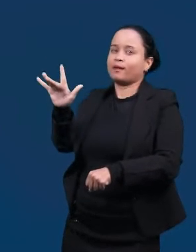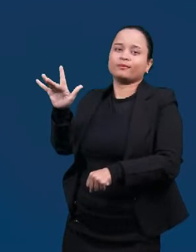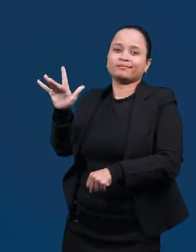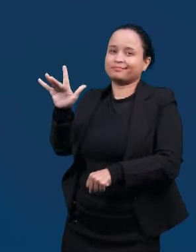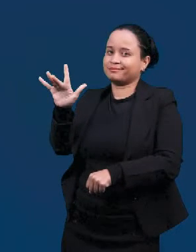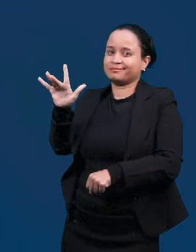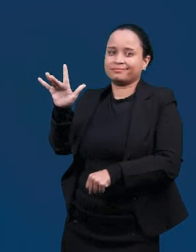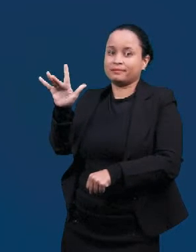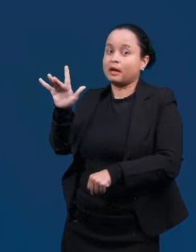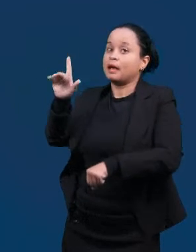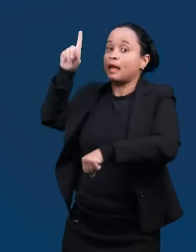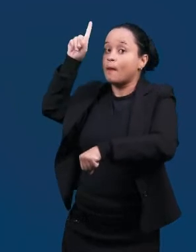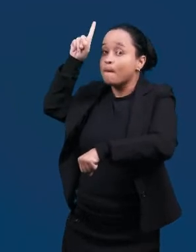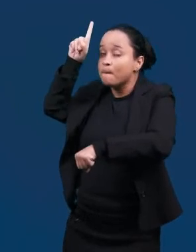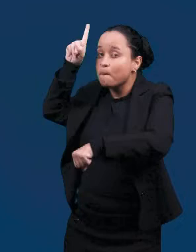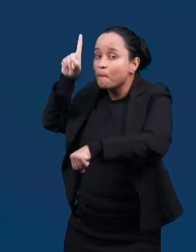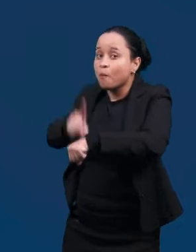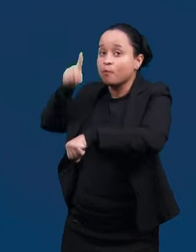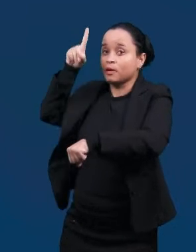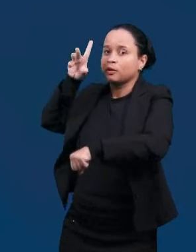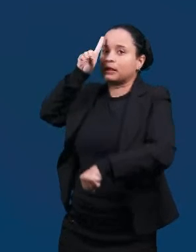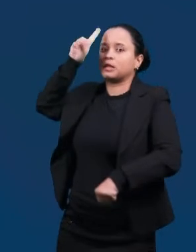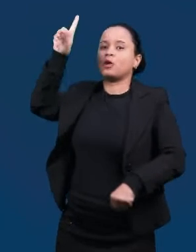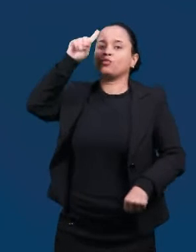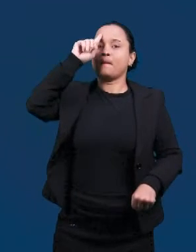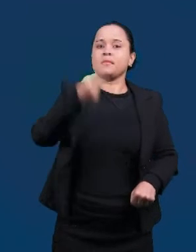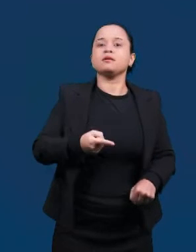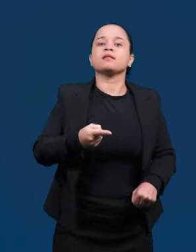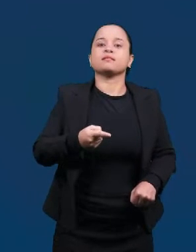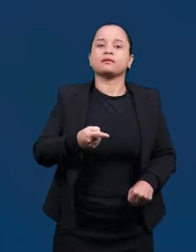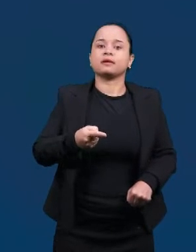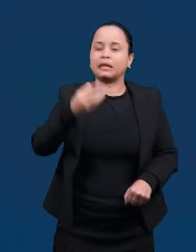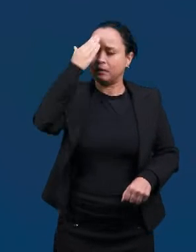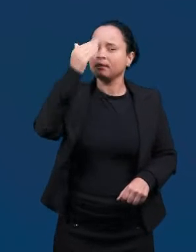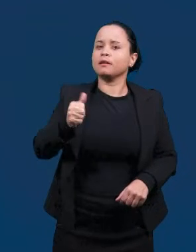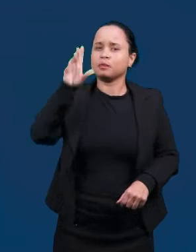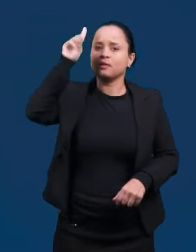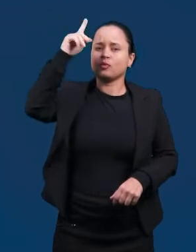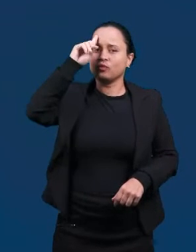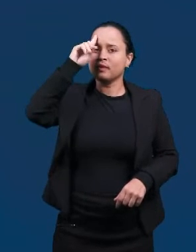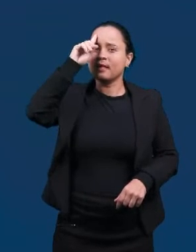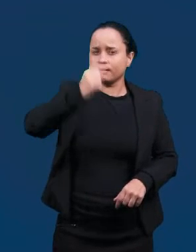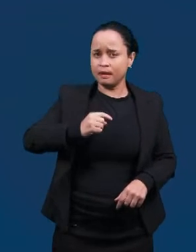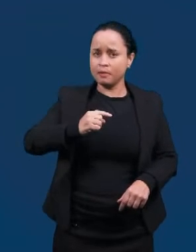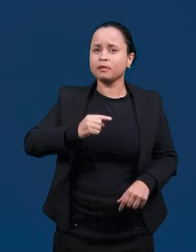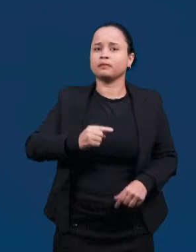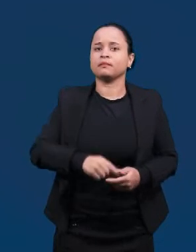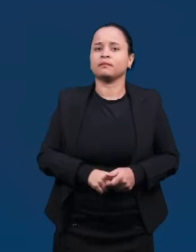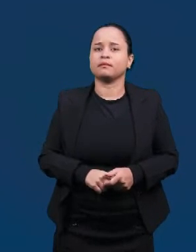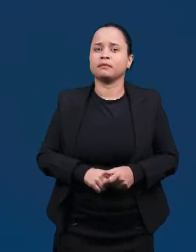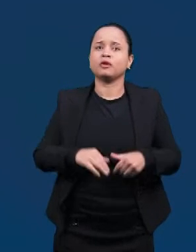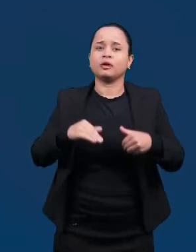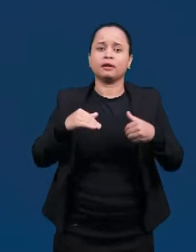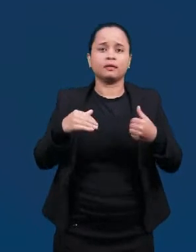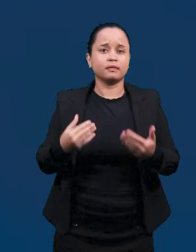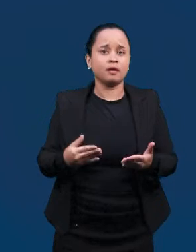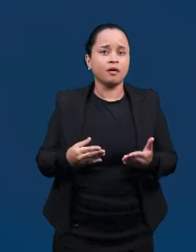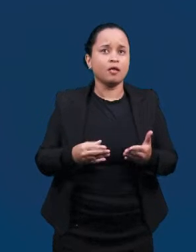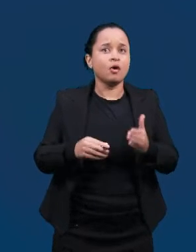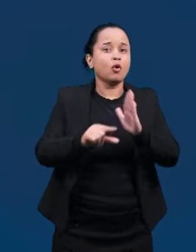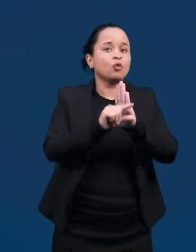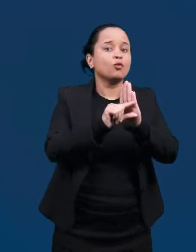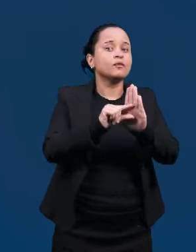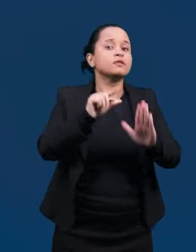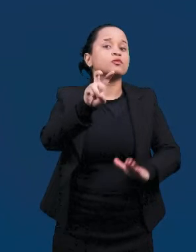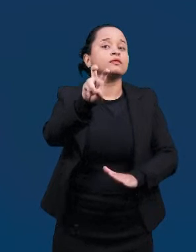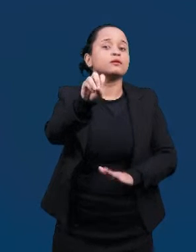придет. Это в то время, в которое Бог Отец уже определил. И текст еще продолжается.